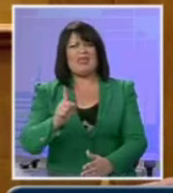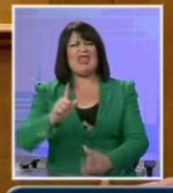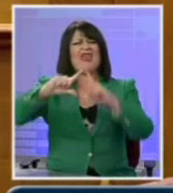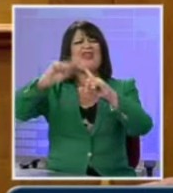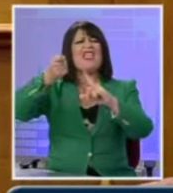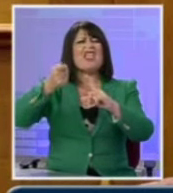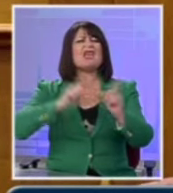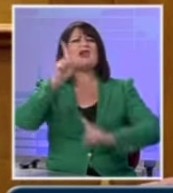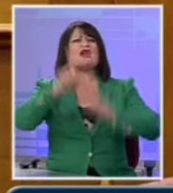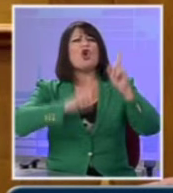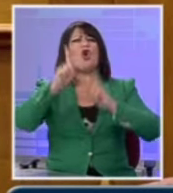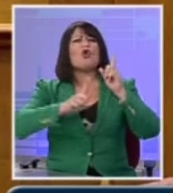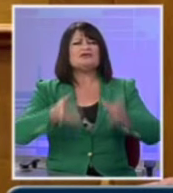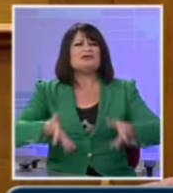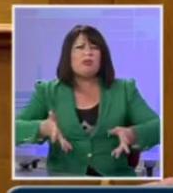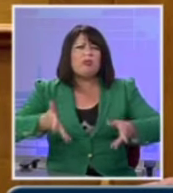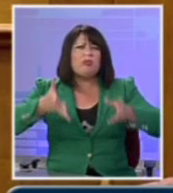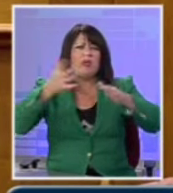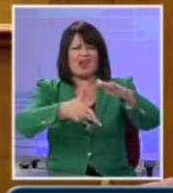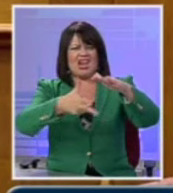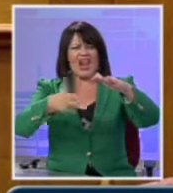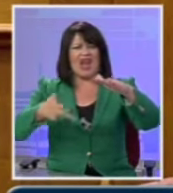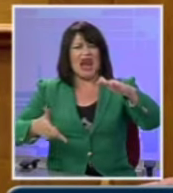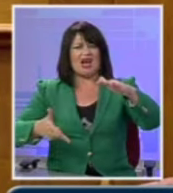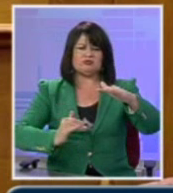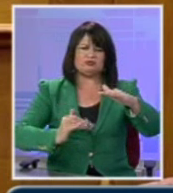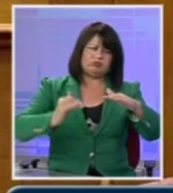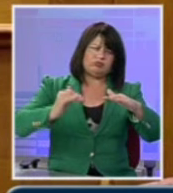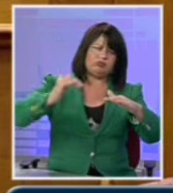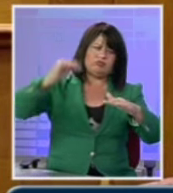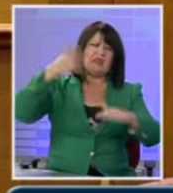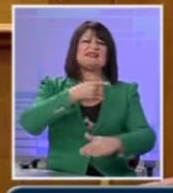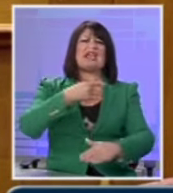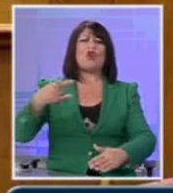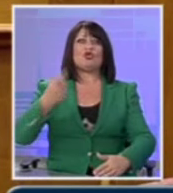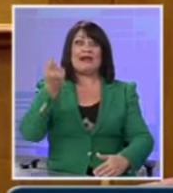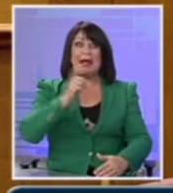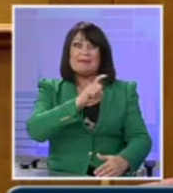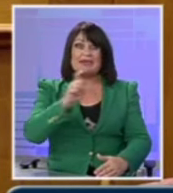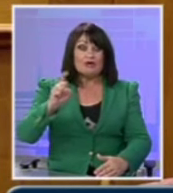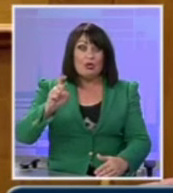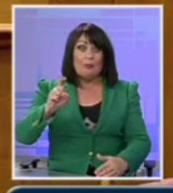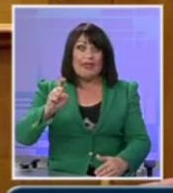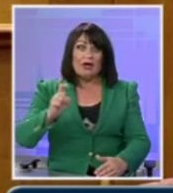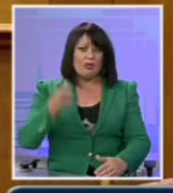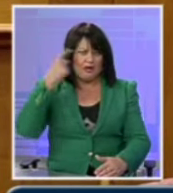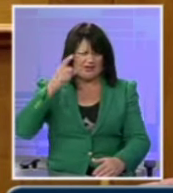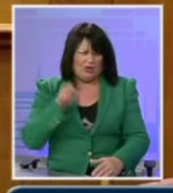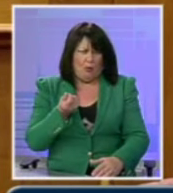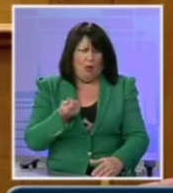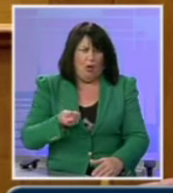τα κοινόχρηστα του πολυόροφου γκαράζ που μας έχει κοστίσει μέχρι σήμερα στη Ζαλακώστα 1,5 εκατομμύριο και δεν ξέρω